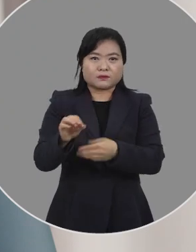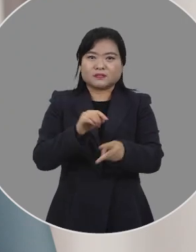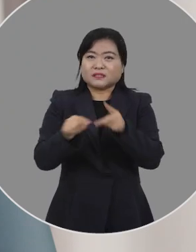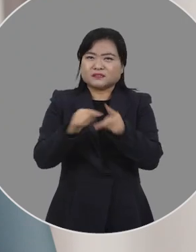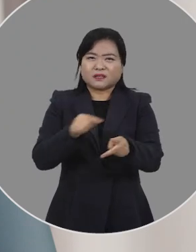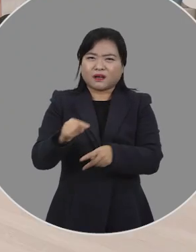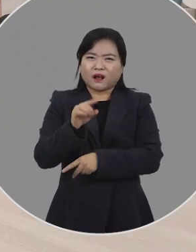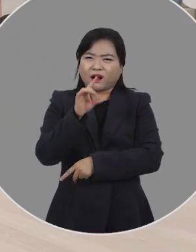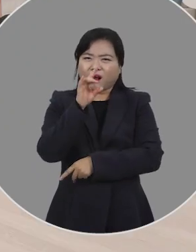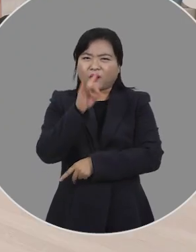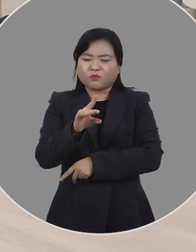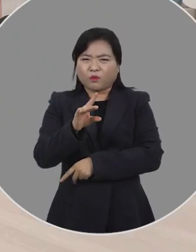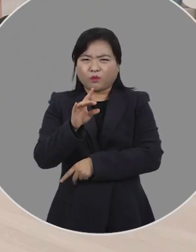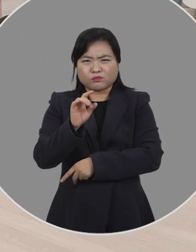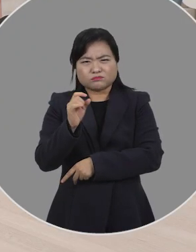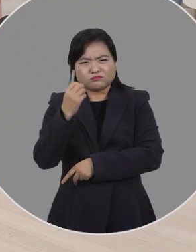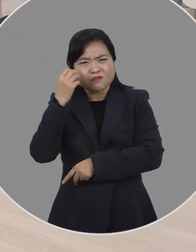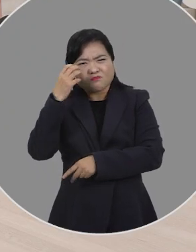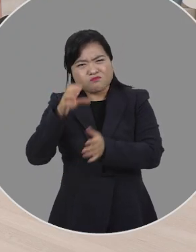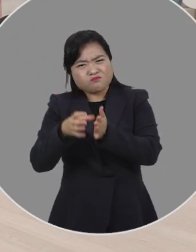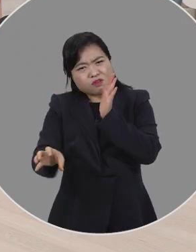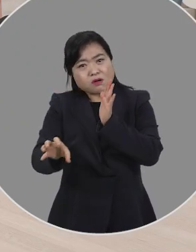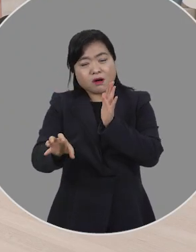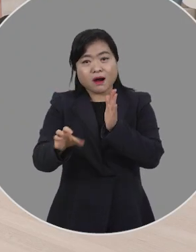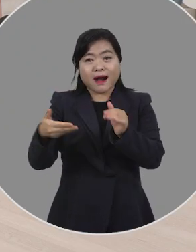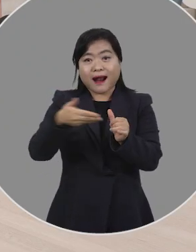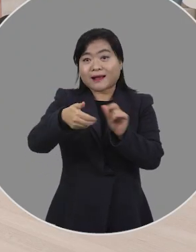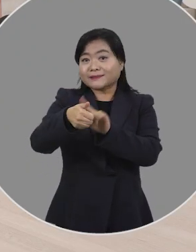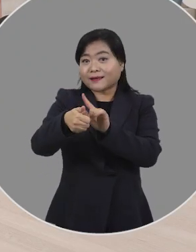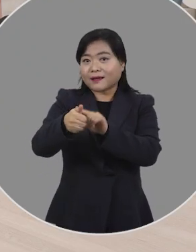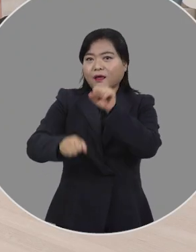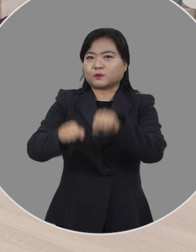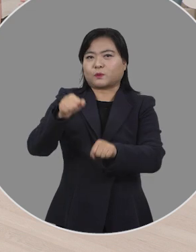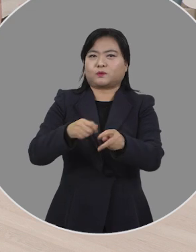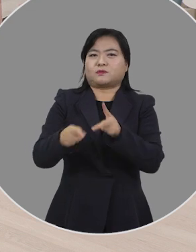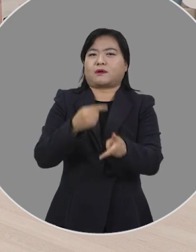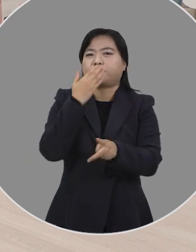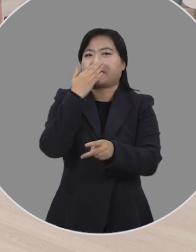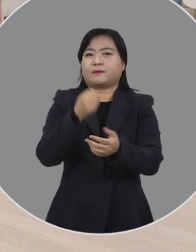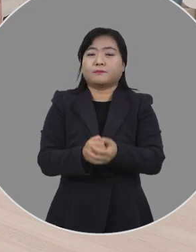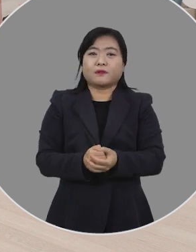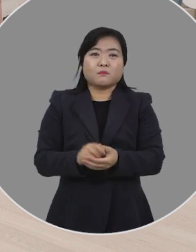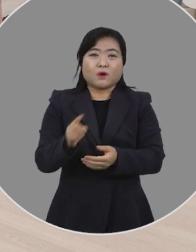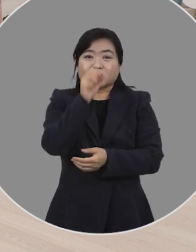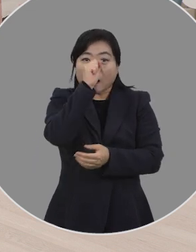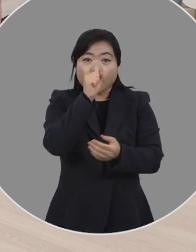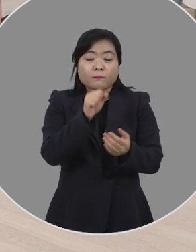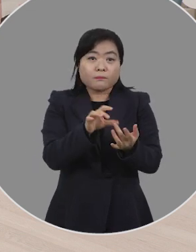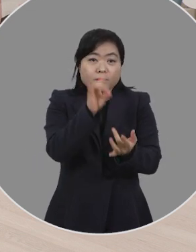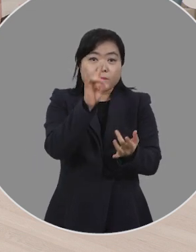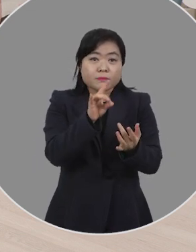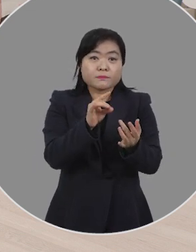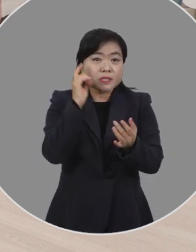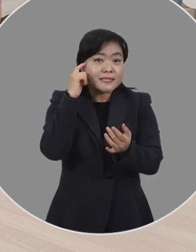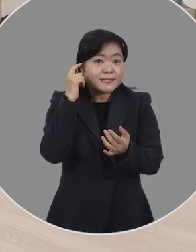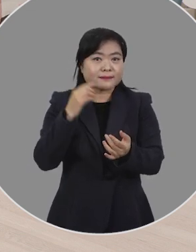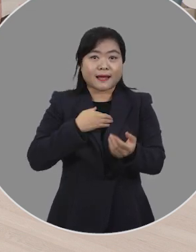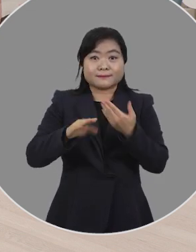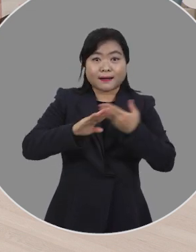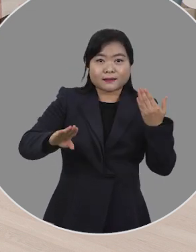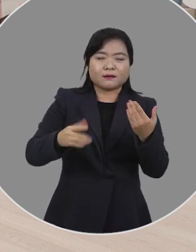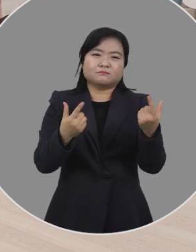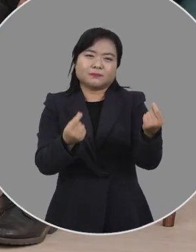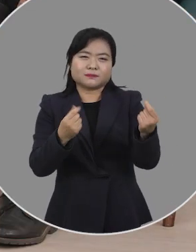이해하지 못할 이런 가해자들의 행위도 좀 더 잘 이해할 수 있을 것 같으네요. 약간 선민의식 같은 건가요? 그러니까 나는 다르다.